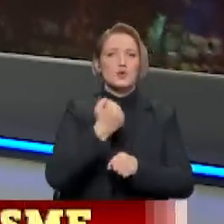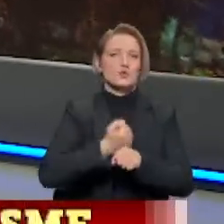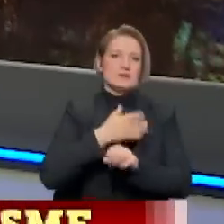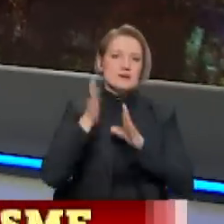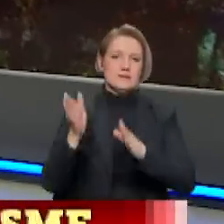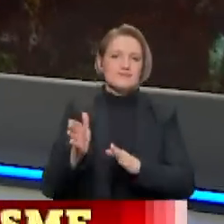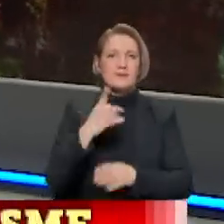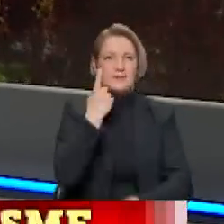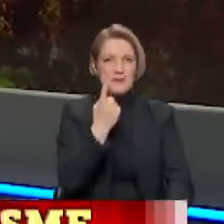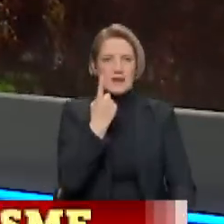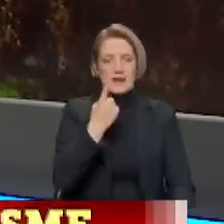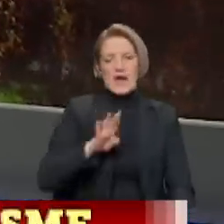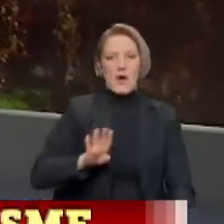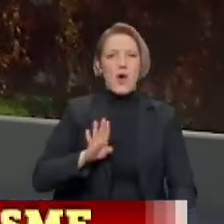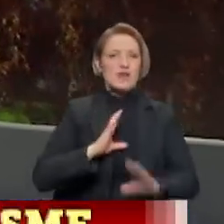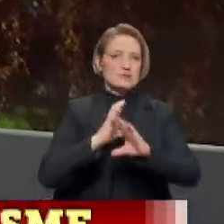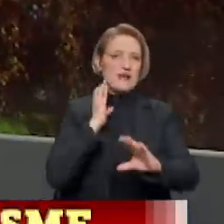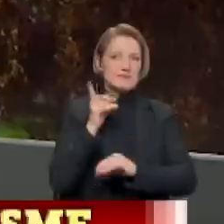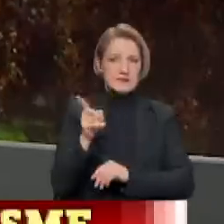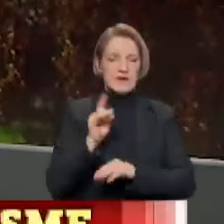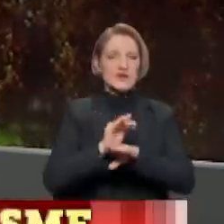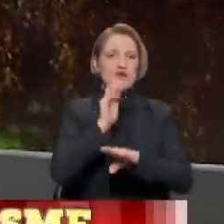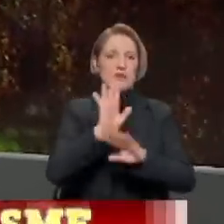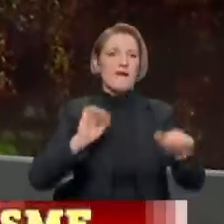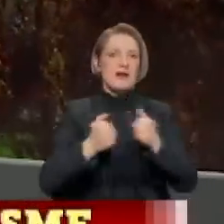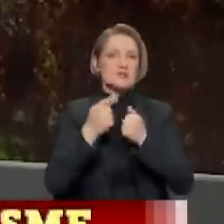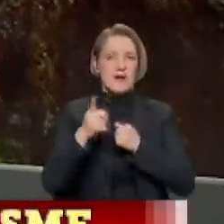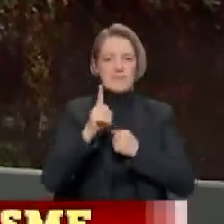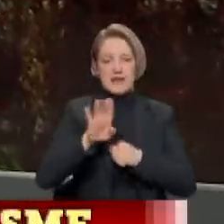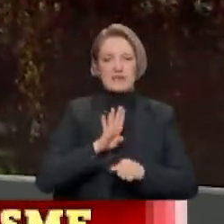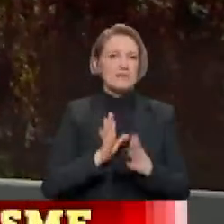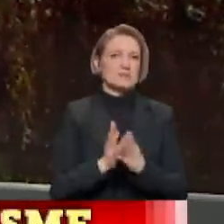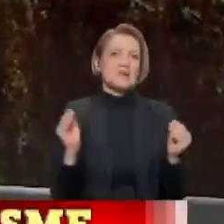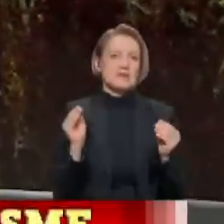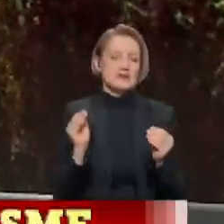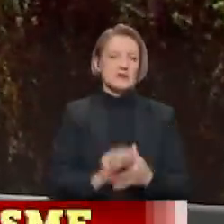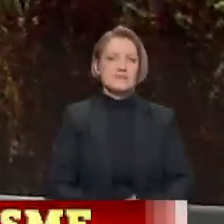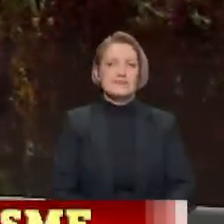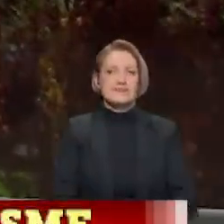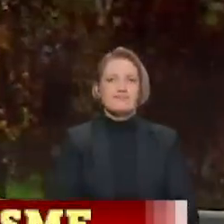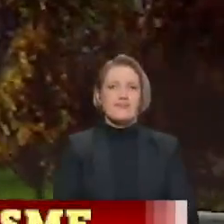gideceğiz. Bir öğrenci servisi yaşanan kaza, bir evladımızı kaybettik.